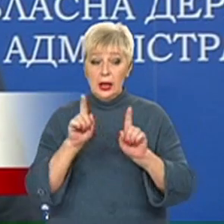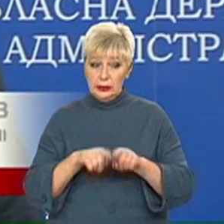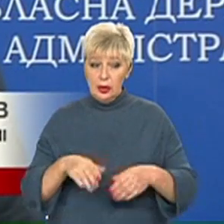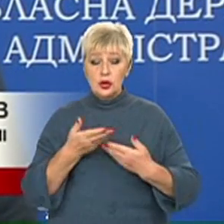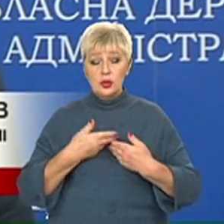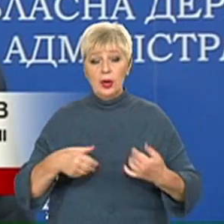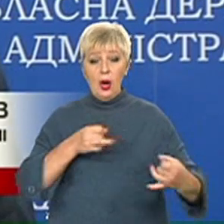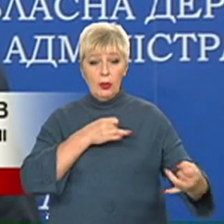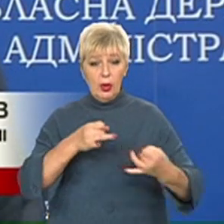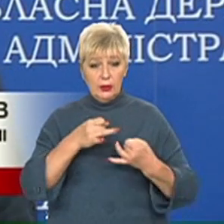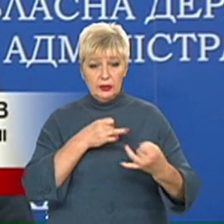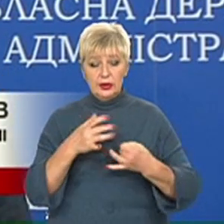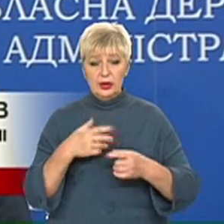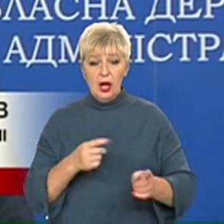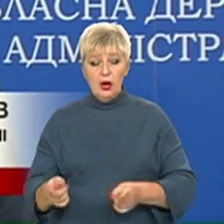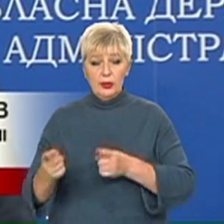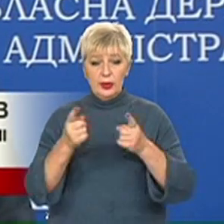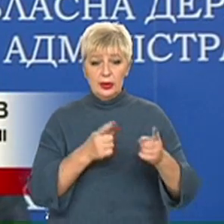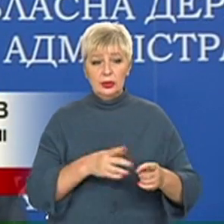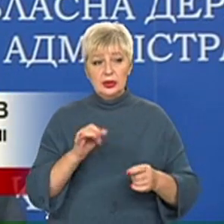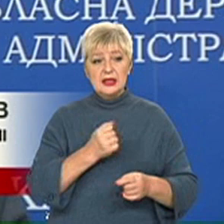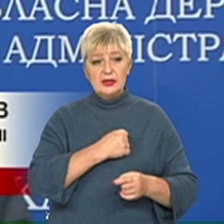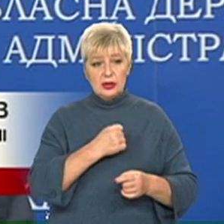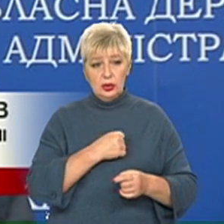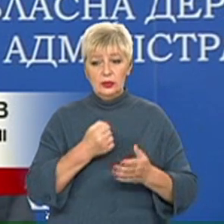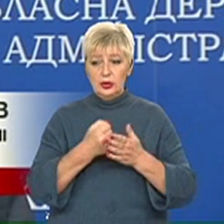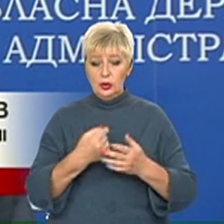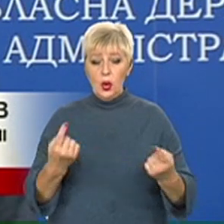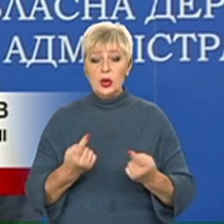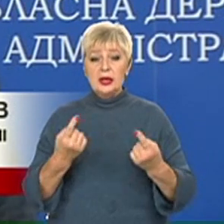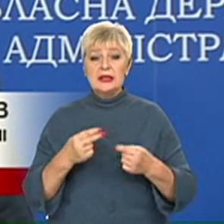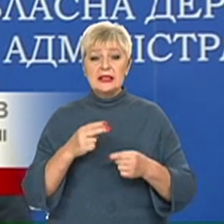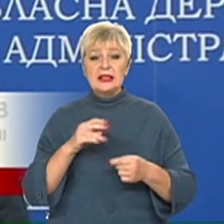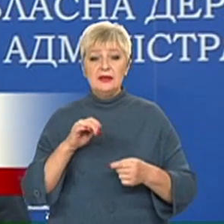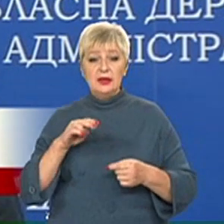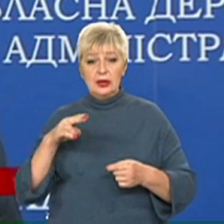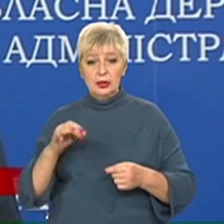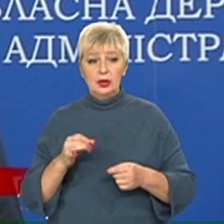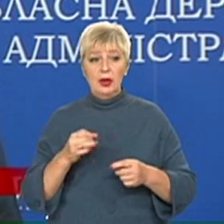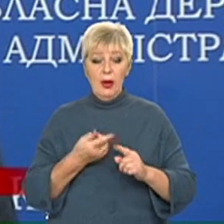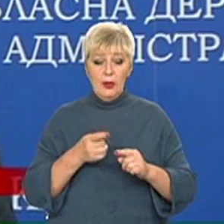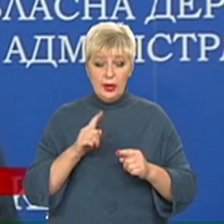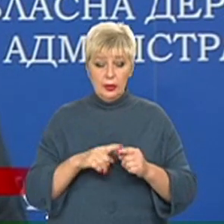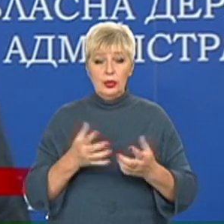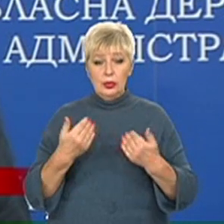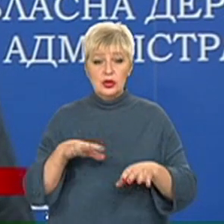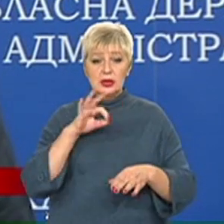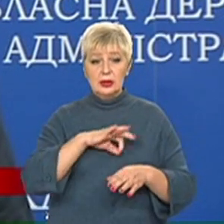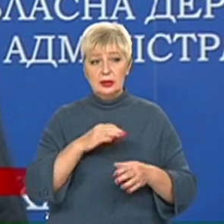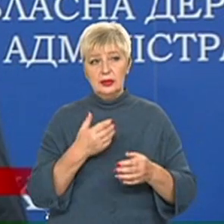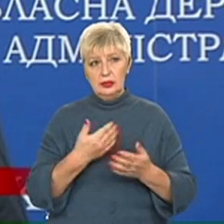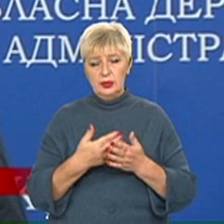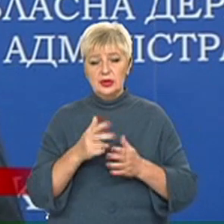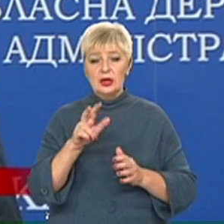Також ми обговорили програму переходу з військової кар'єри до цивільної, якою в Дніпропетровській області вже встигли скористатися близько